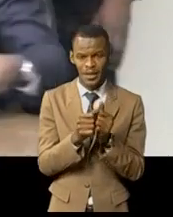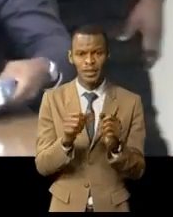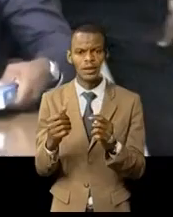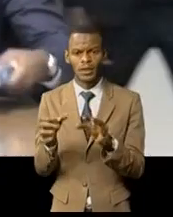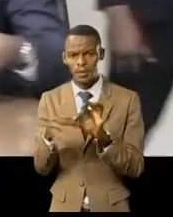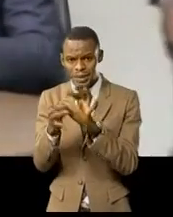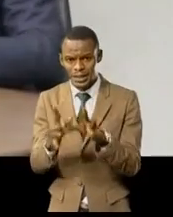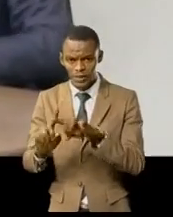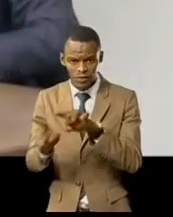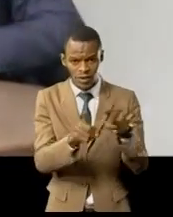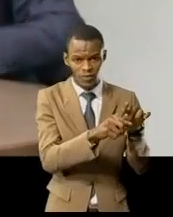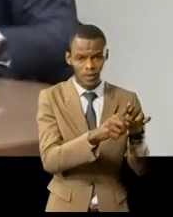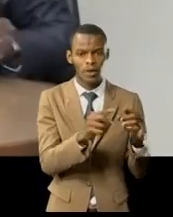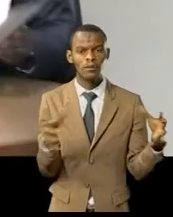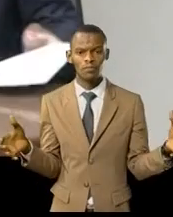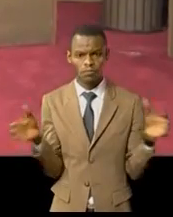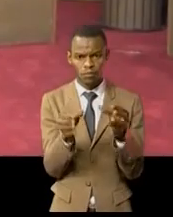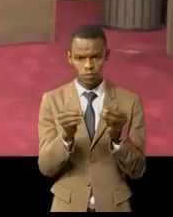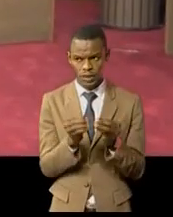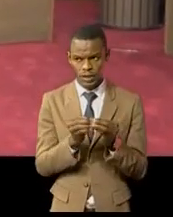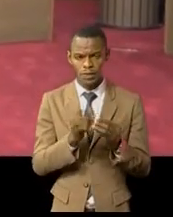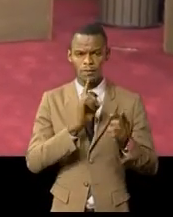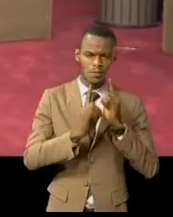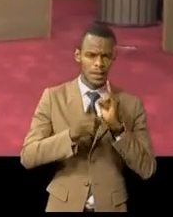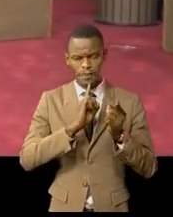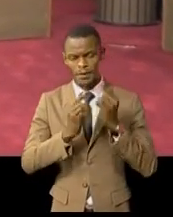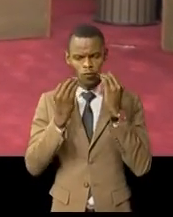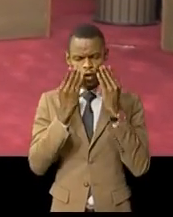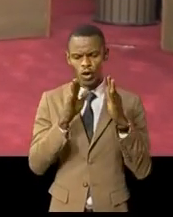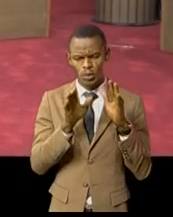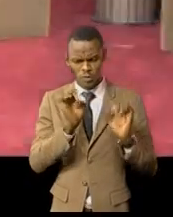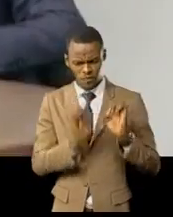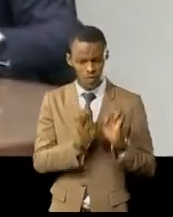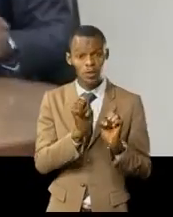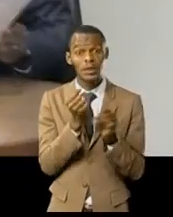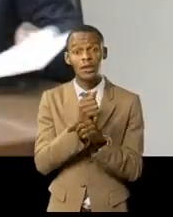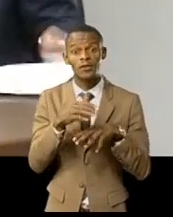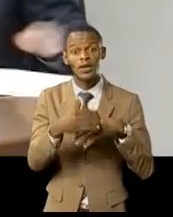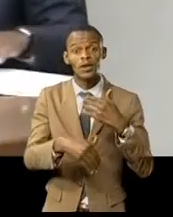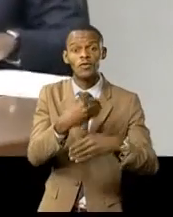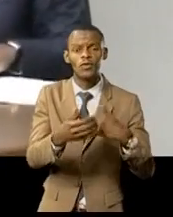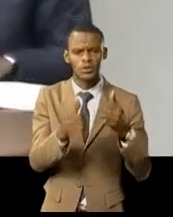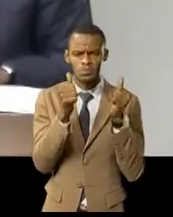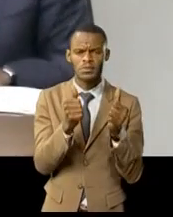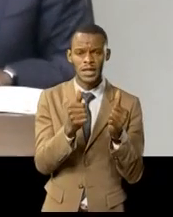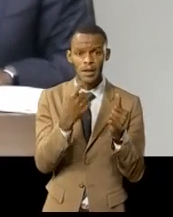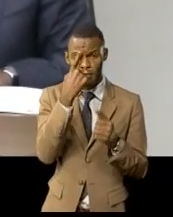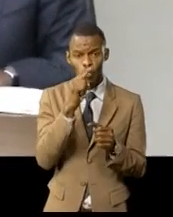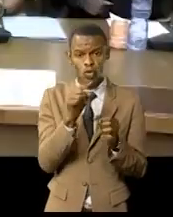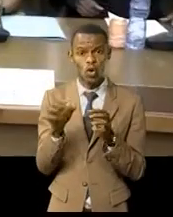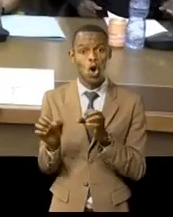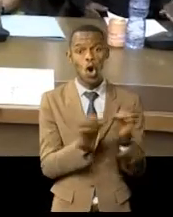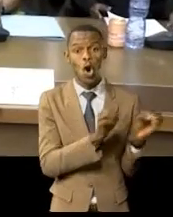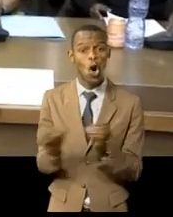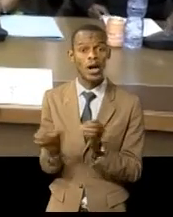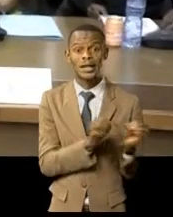niveaux d'avancement des préparatifs. Conclusion, les travaux avancent normalement. En tant que chef du gouvernement, Jean-Michel Samalukonde